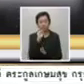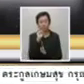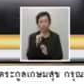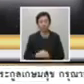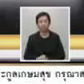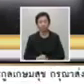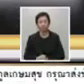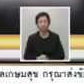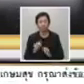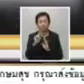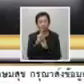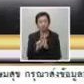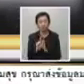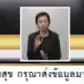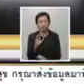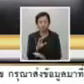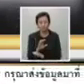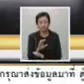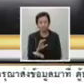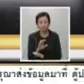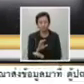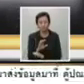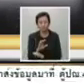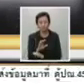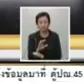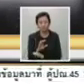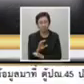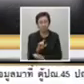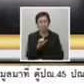ช้ข้อบังคับข้อที่ว่าโดย